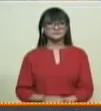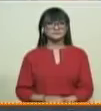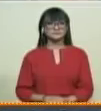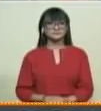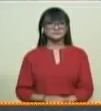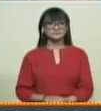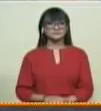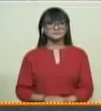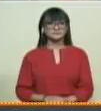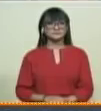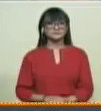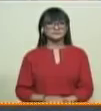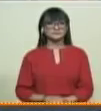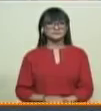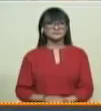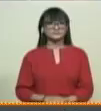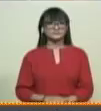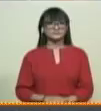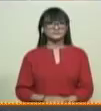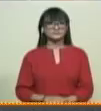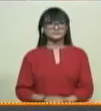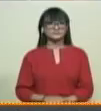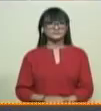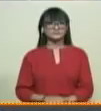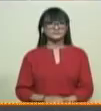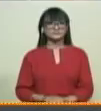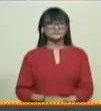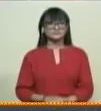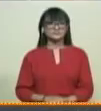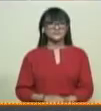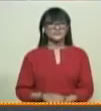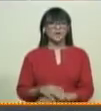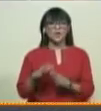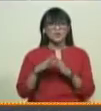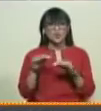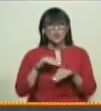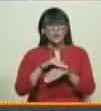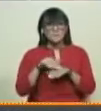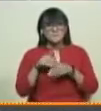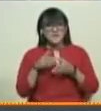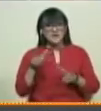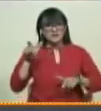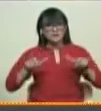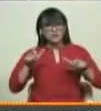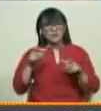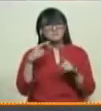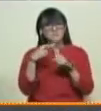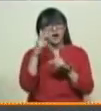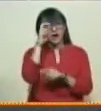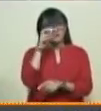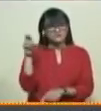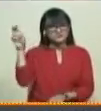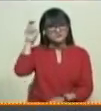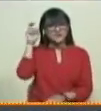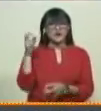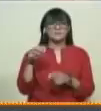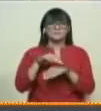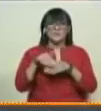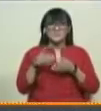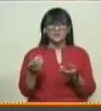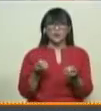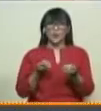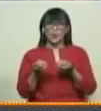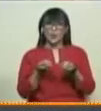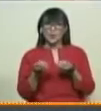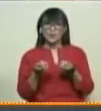şekilde ilerlemesine yardımcı olacaktır. Nuestros ministros han trabajado, nuestros cancilleres, nuestros ministros de economía